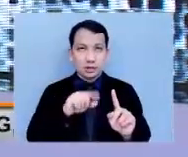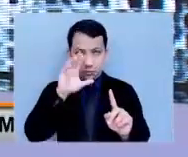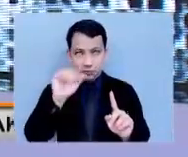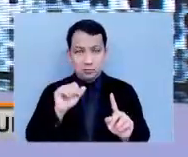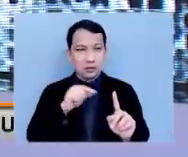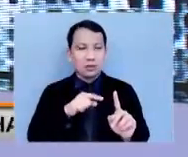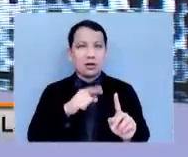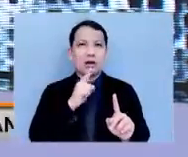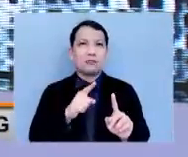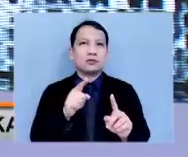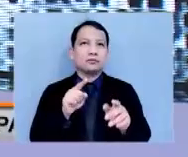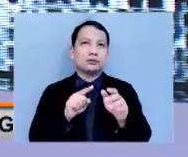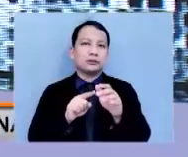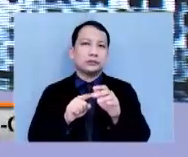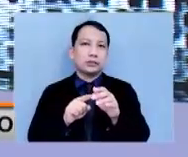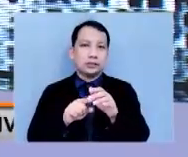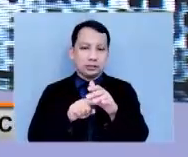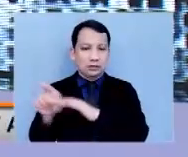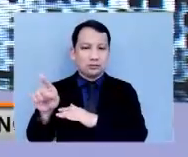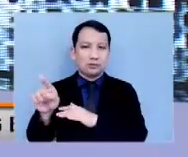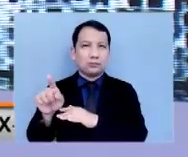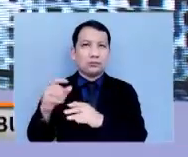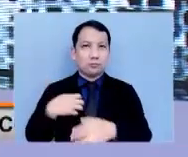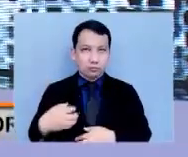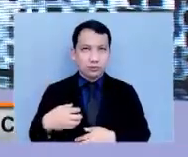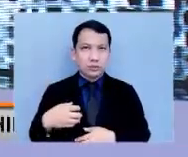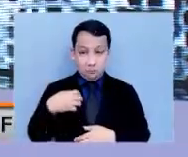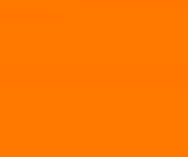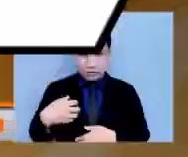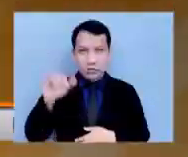pag-alamang nag-awol na pulis pala. Nasa frontline na balitang yan si Ian Suyu.